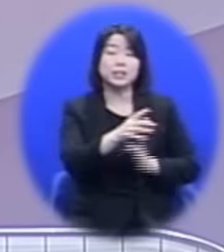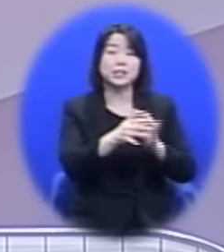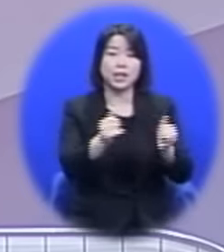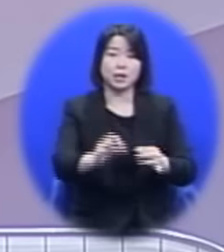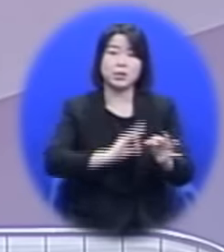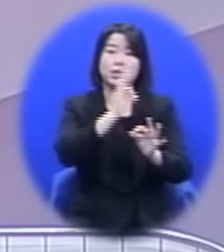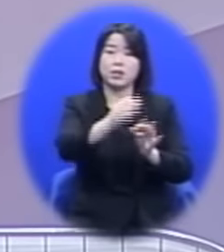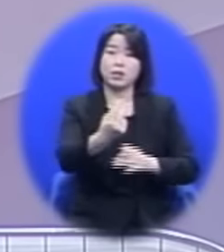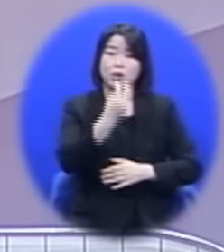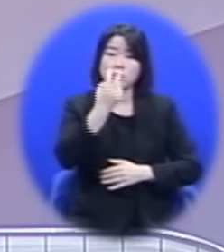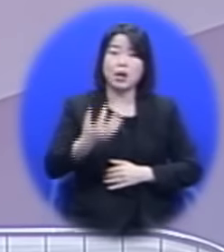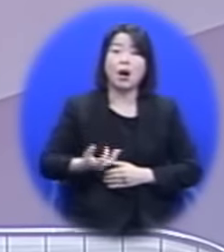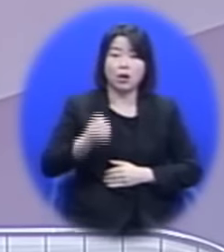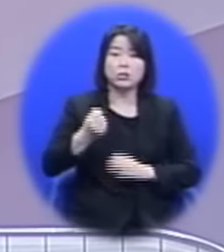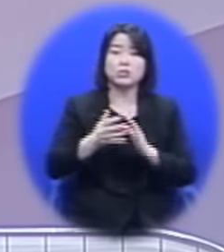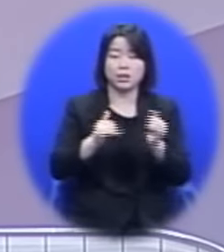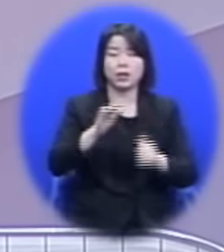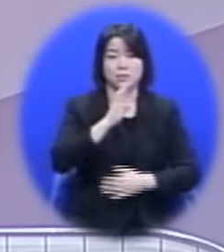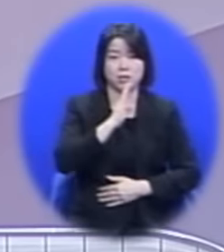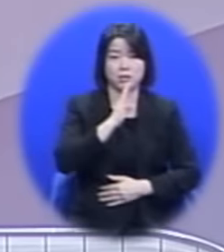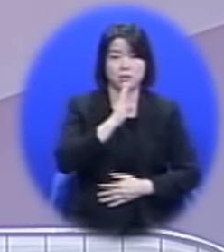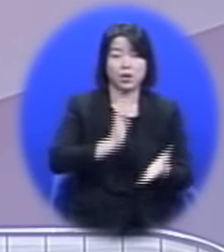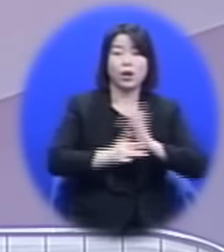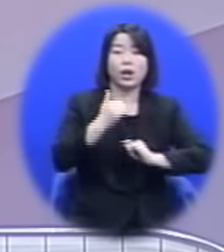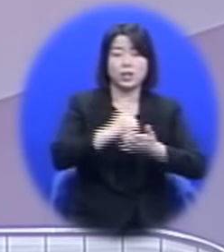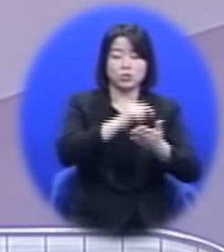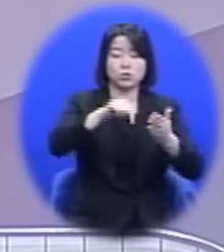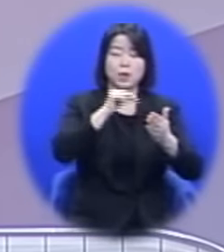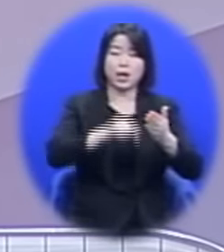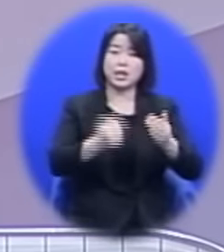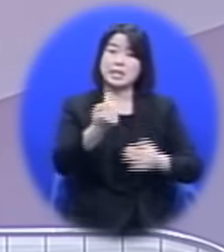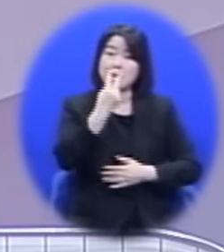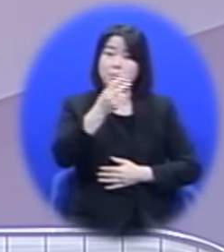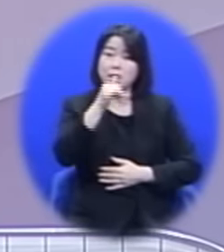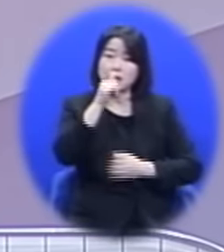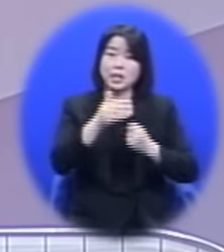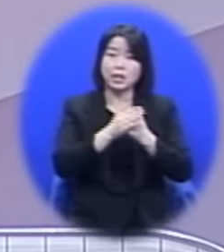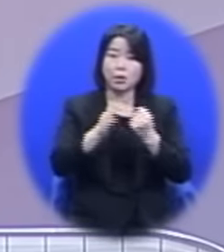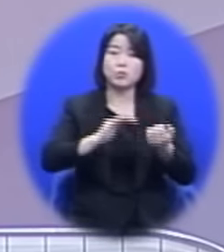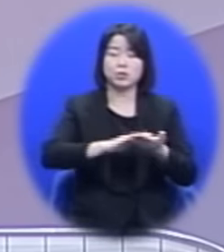얻은 사람이라는, 예수님 안에 생명이 있기 때문입니다.